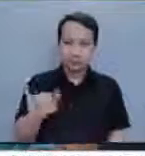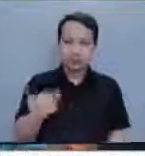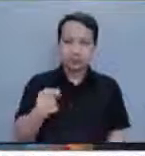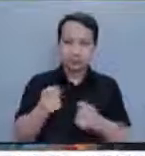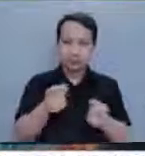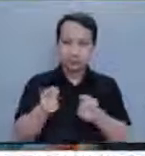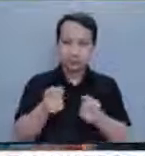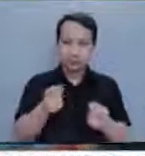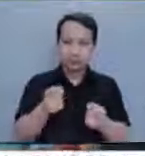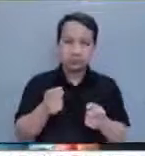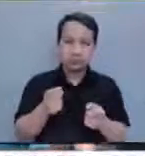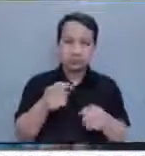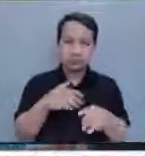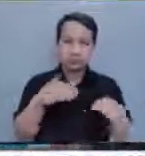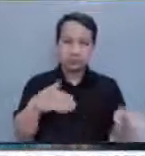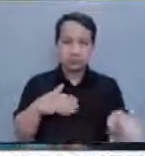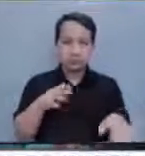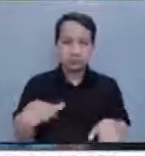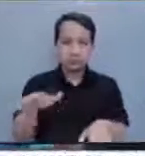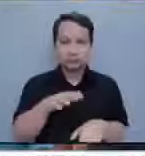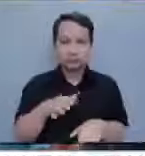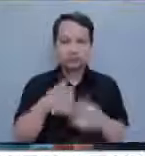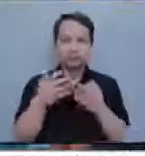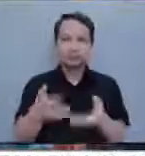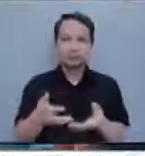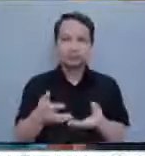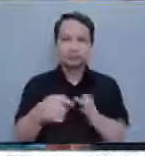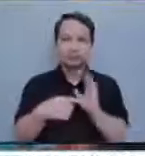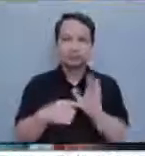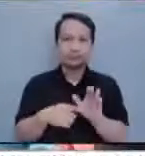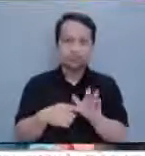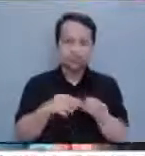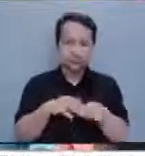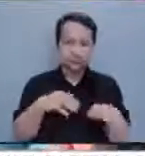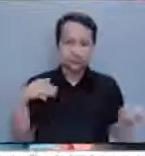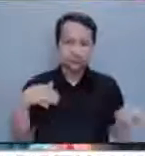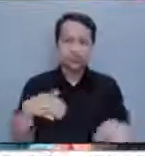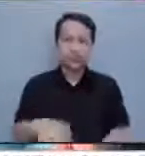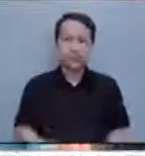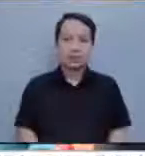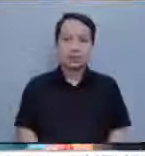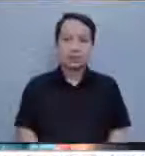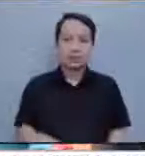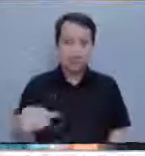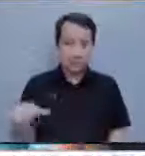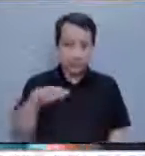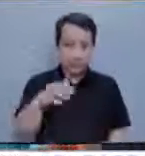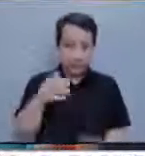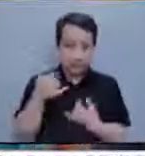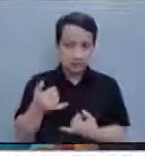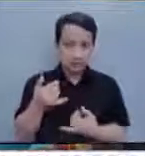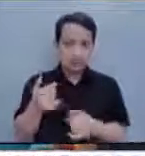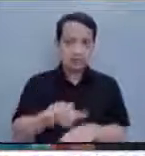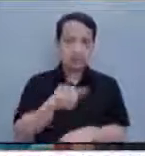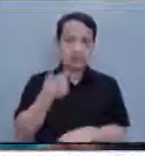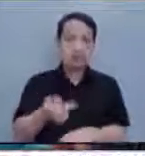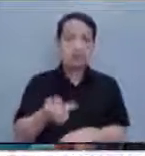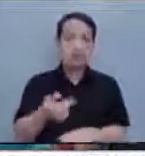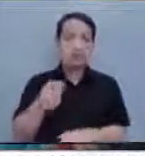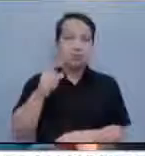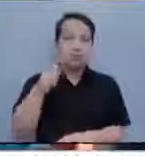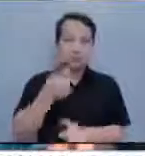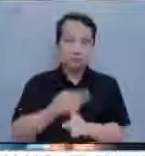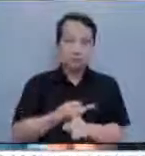daloy ng trapiko at maiwasan ang pagbigat ng daloy ng trapiko. At kaya naman tatagal ng halos isang buwan